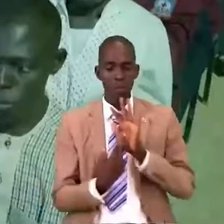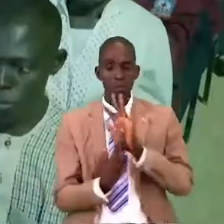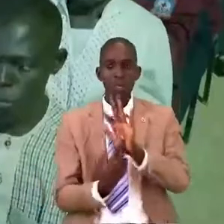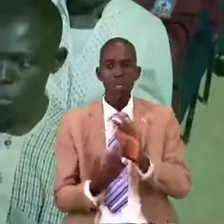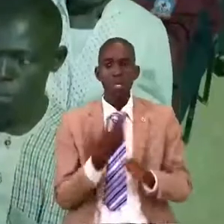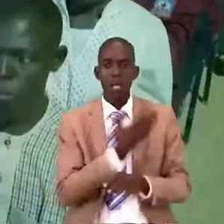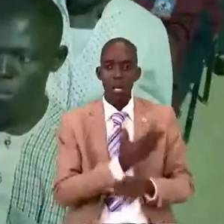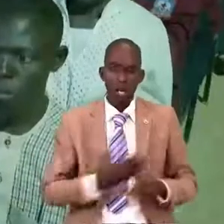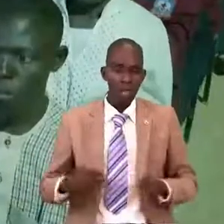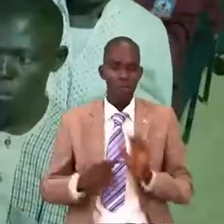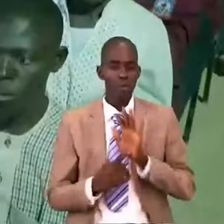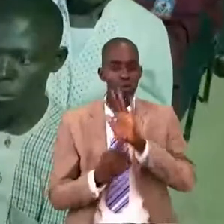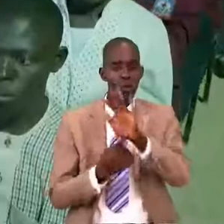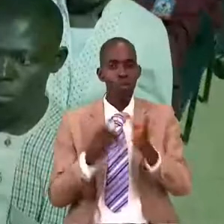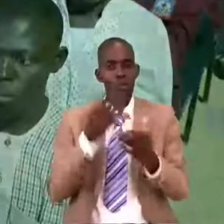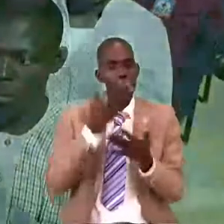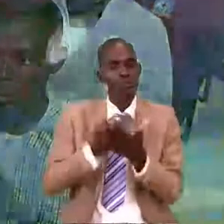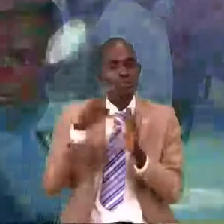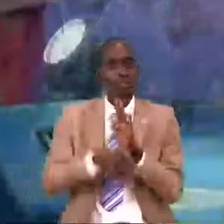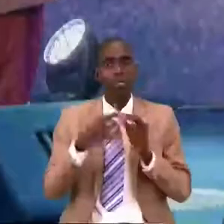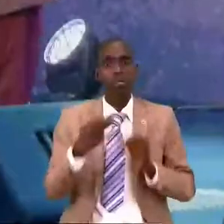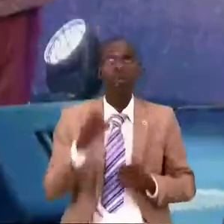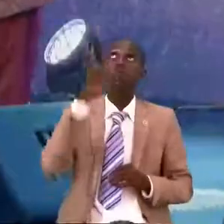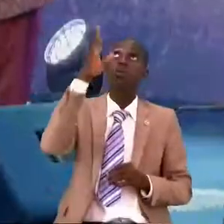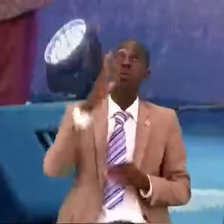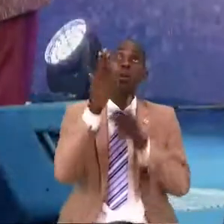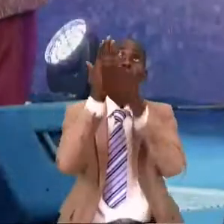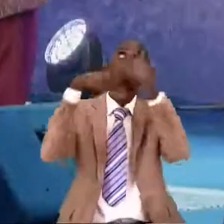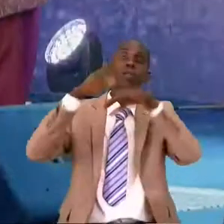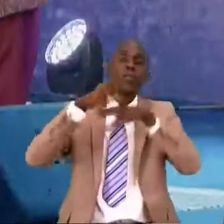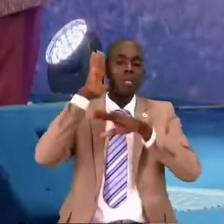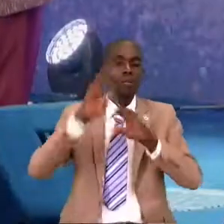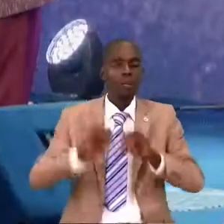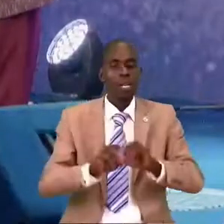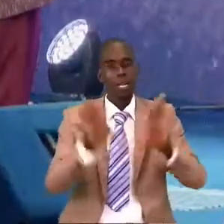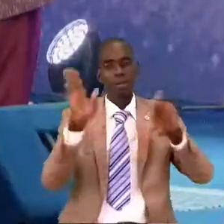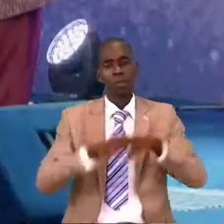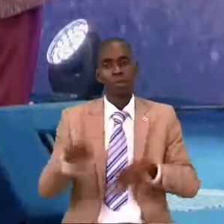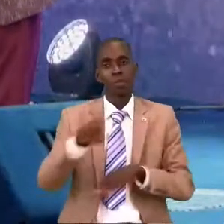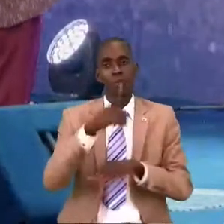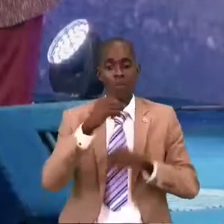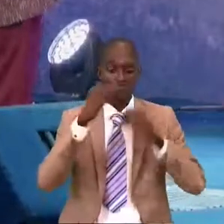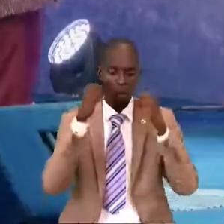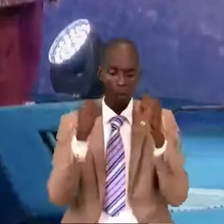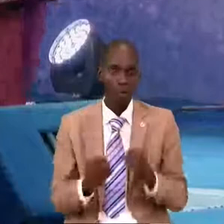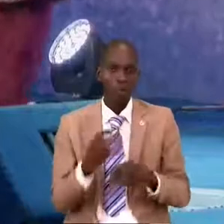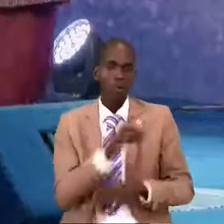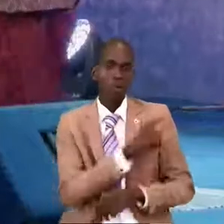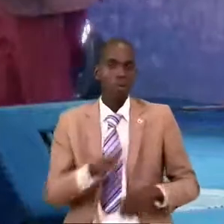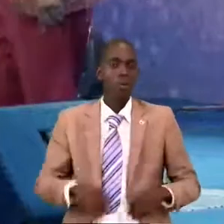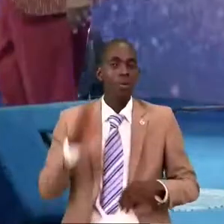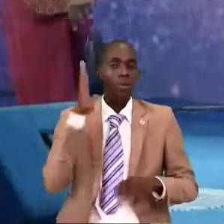va briller sur vous. La puissance du Seigneur va luire sur vous. et vous allez prouver, vous saurez, vous